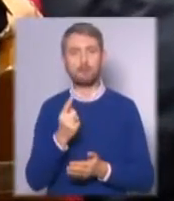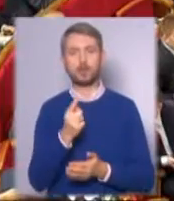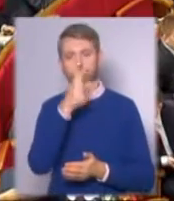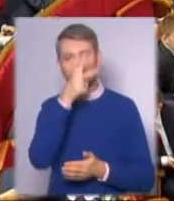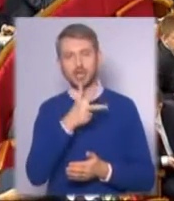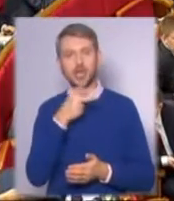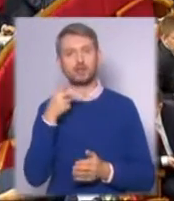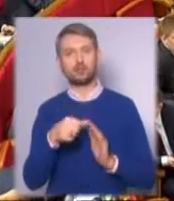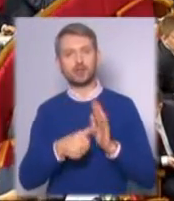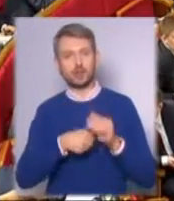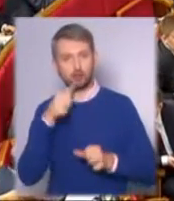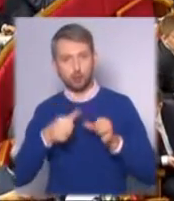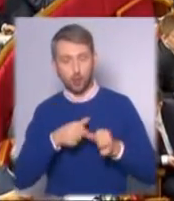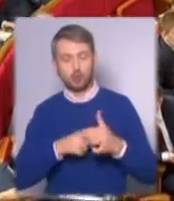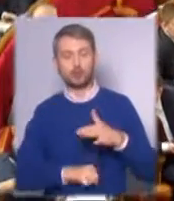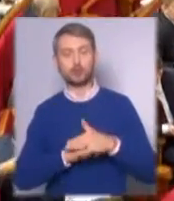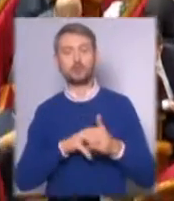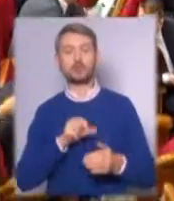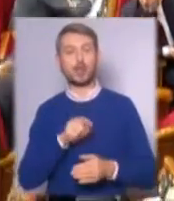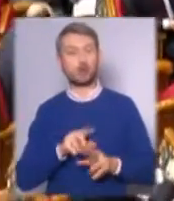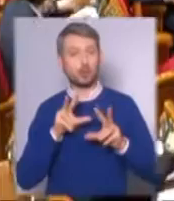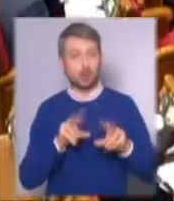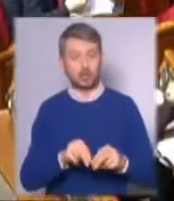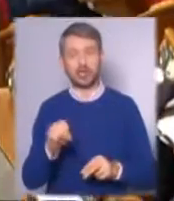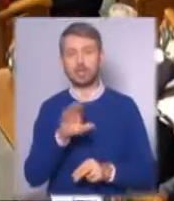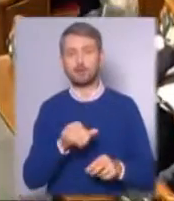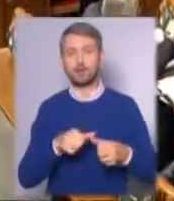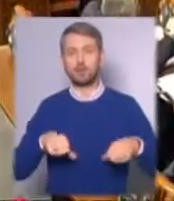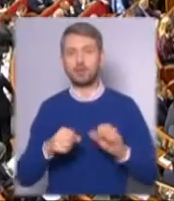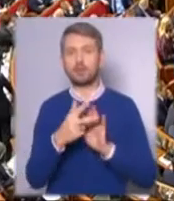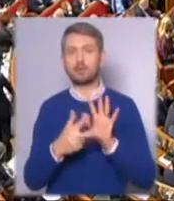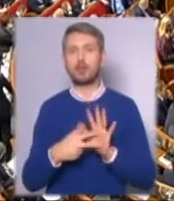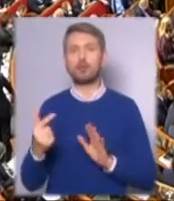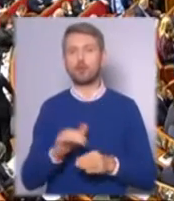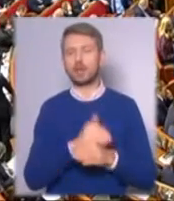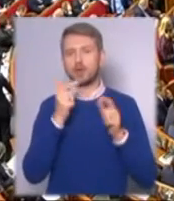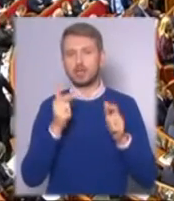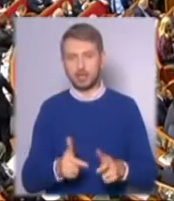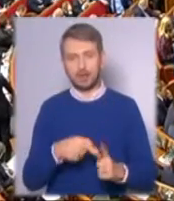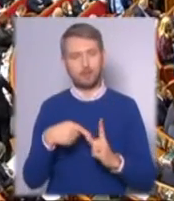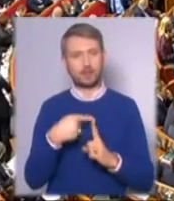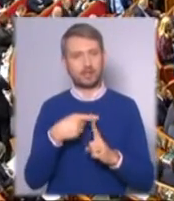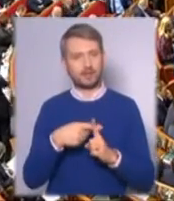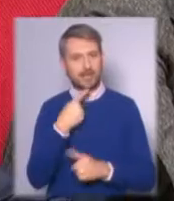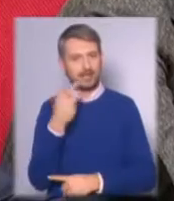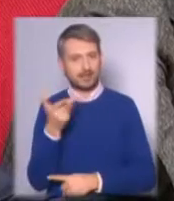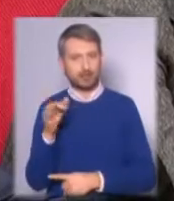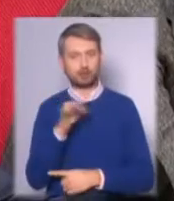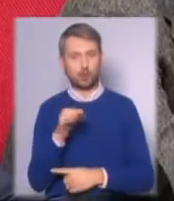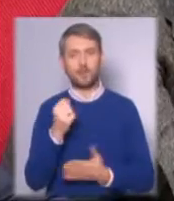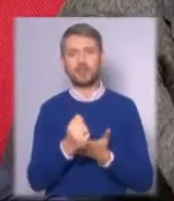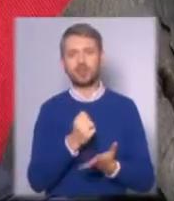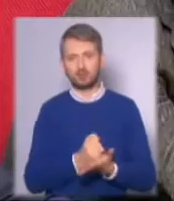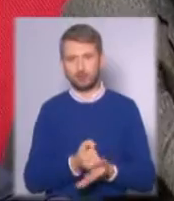року. Ґрунтуючись на цьому зобов'язанні, Єврокомісія 18 грудня схвалила позитивний звіт щодо візової лібералізації для